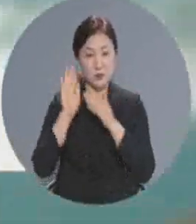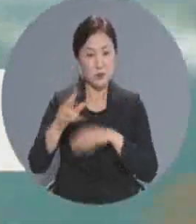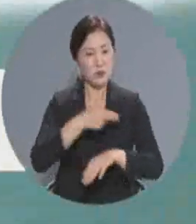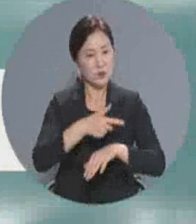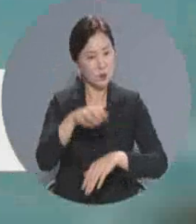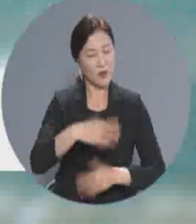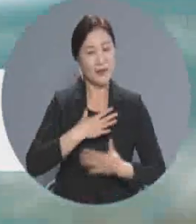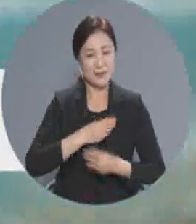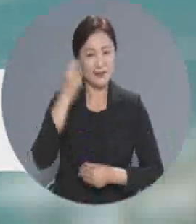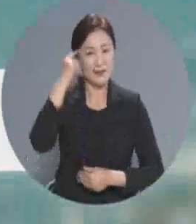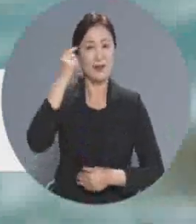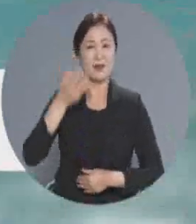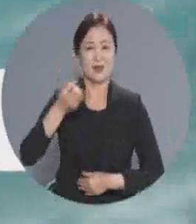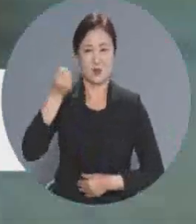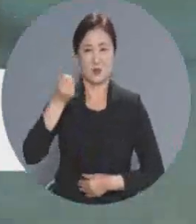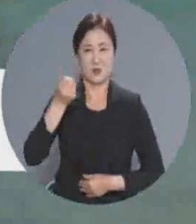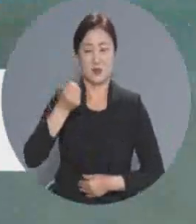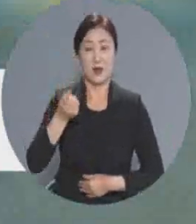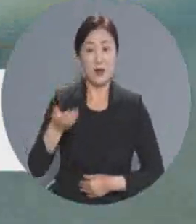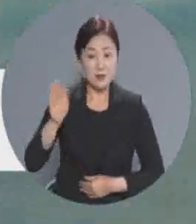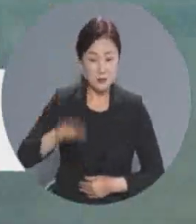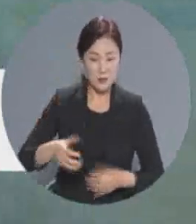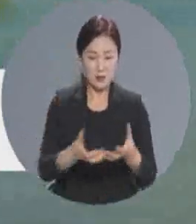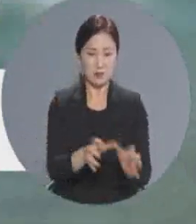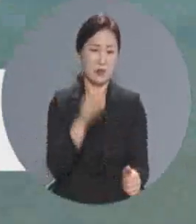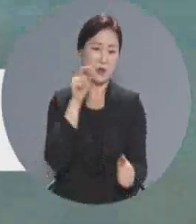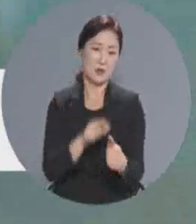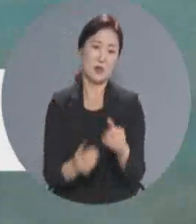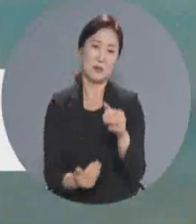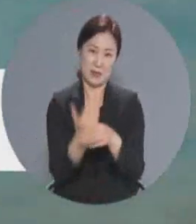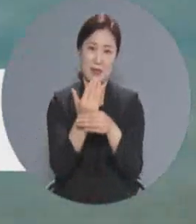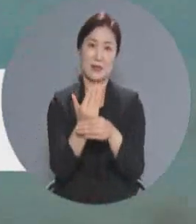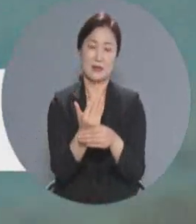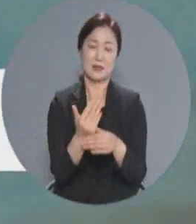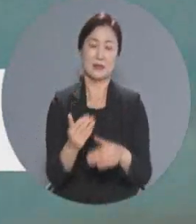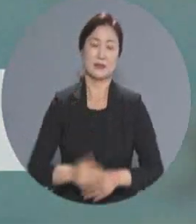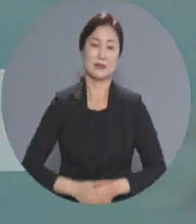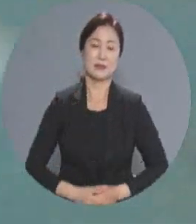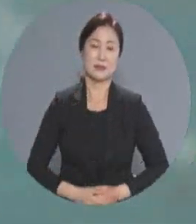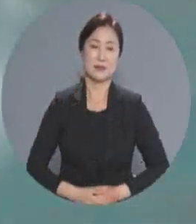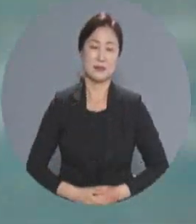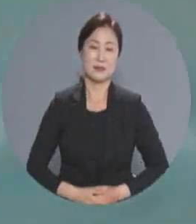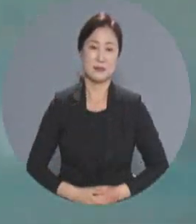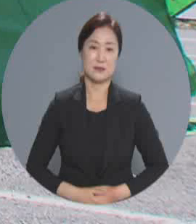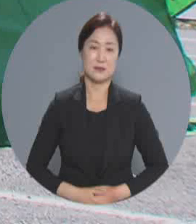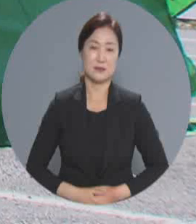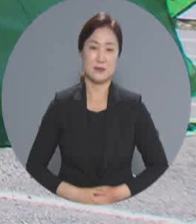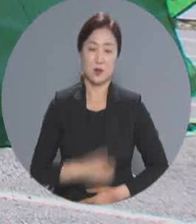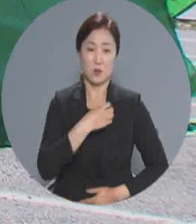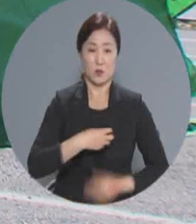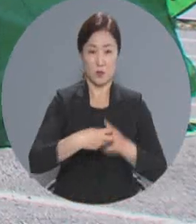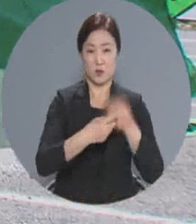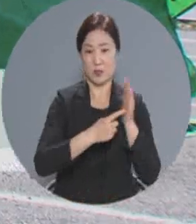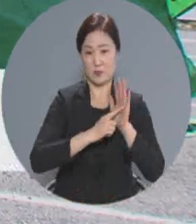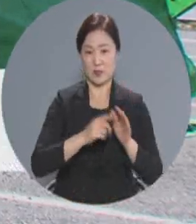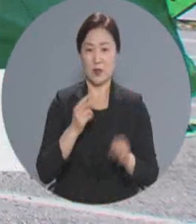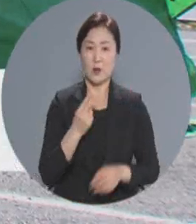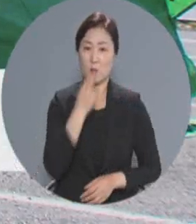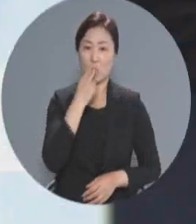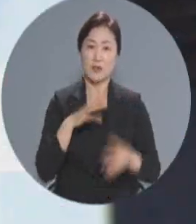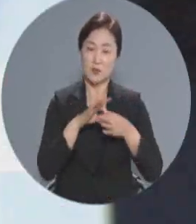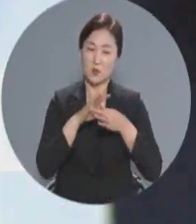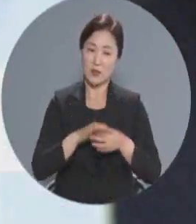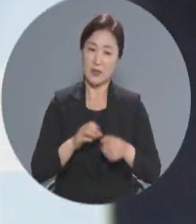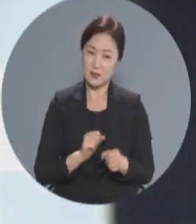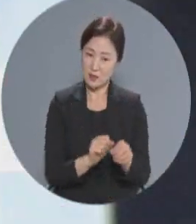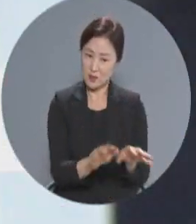비교적 안전하다는 인식이 있었는데 집단 감염 사례가 나왔기 때문입니다. 보건당국은 공기를 통해 전파되는